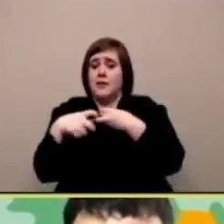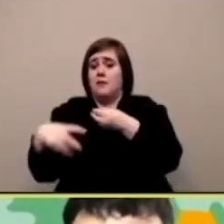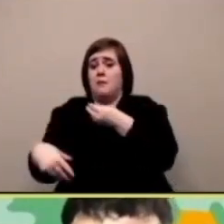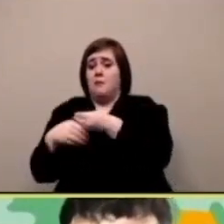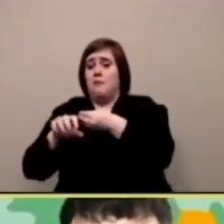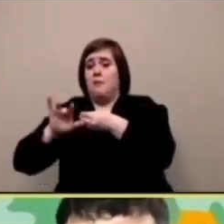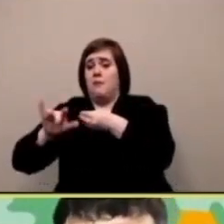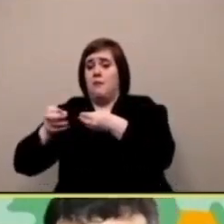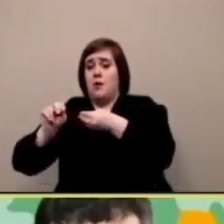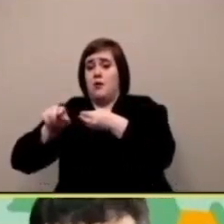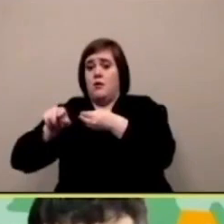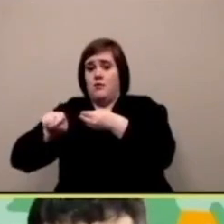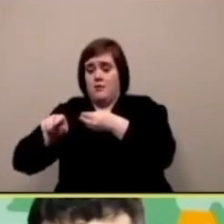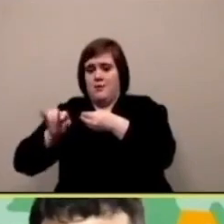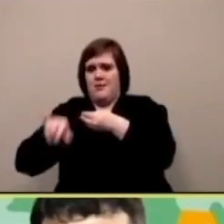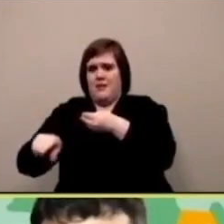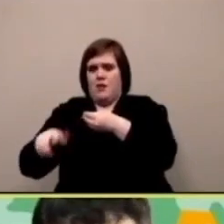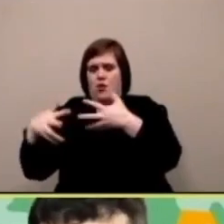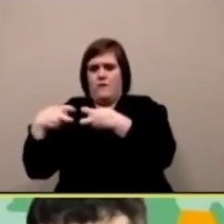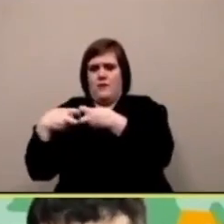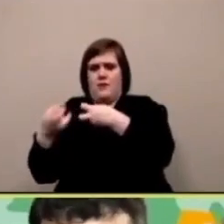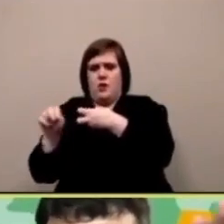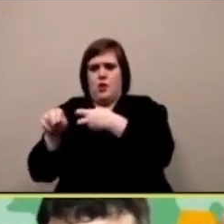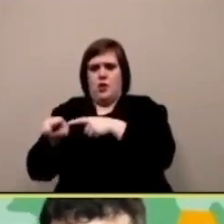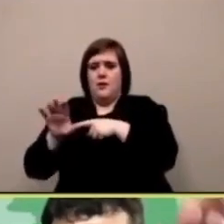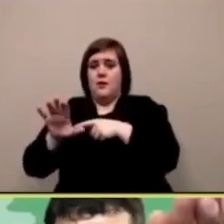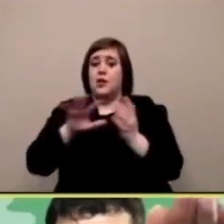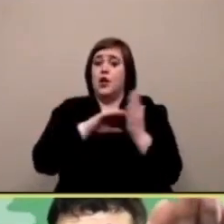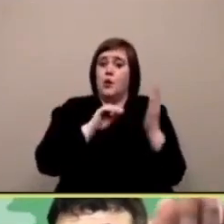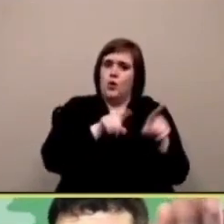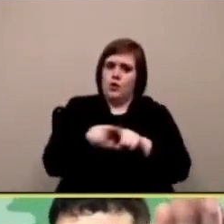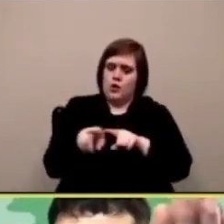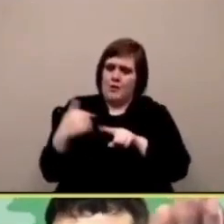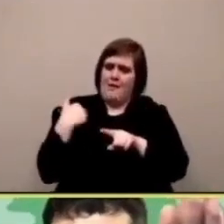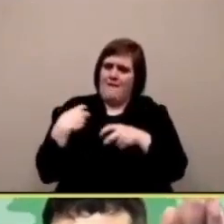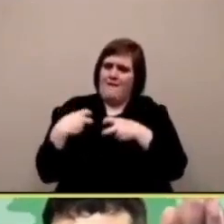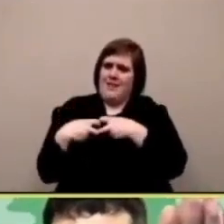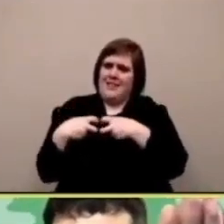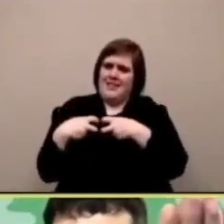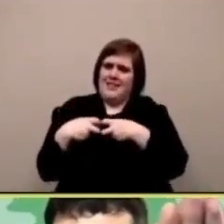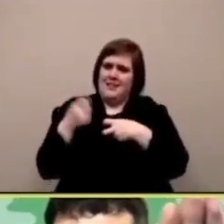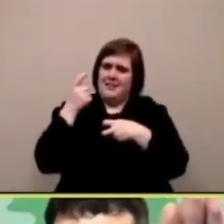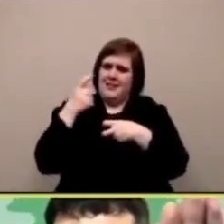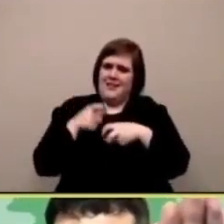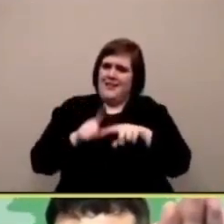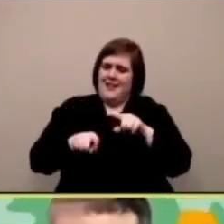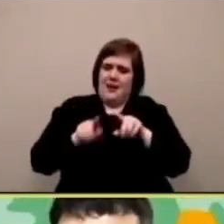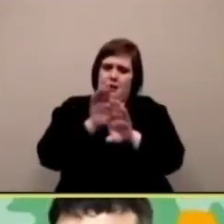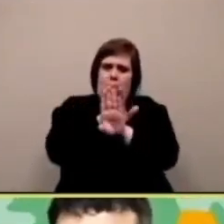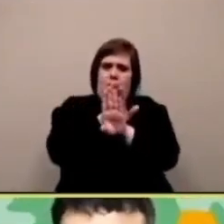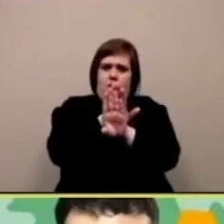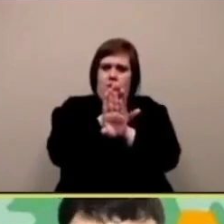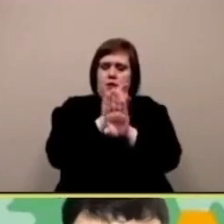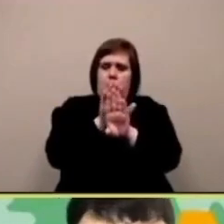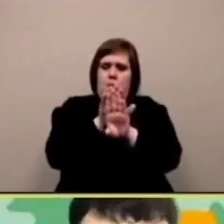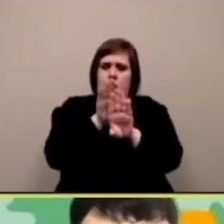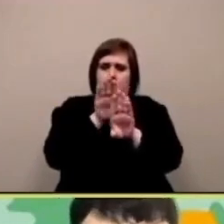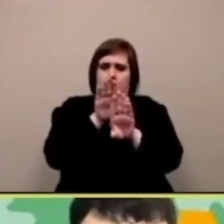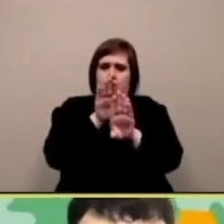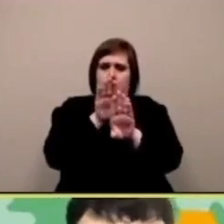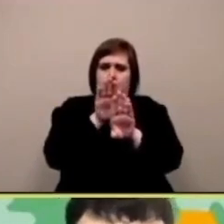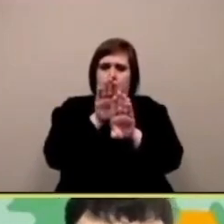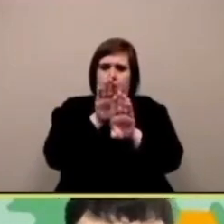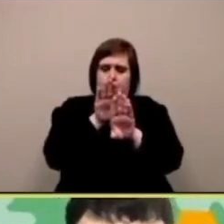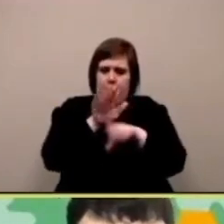同じ12回るだとかロテーションをするだとかいくつかの動きのオプションができるんですよねこの